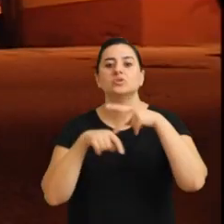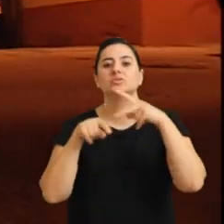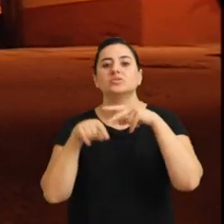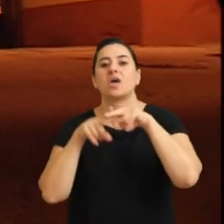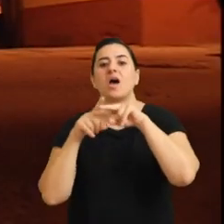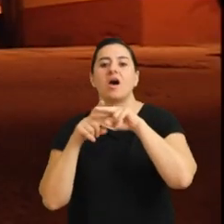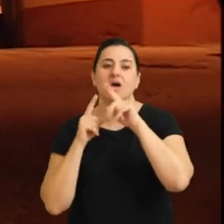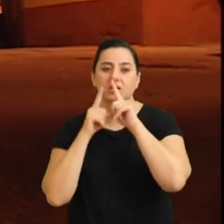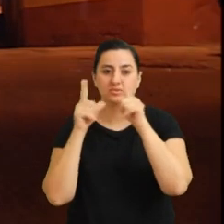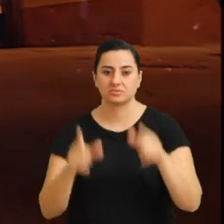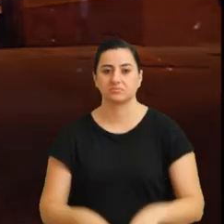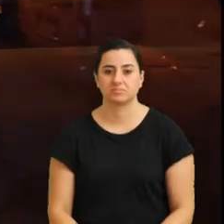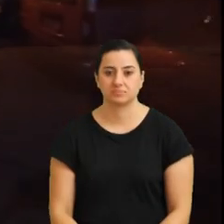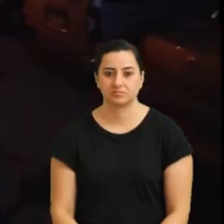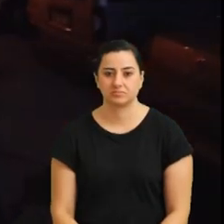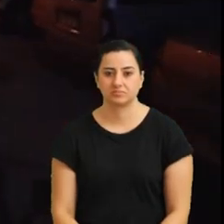Boza!